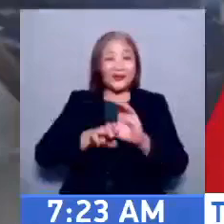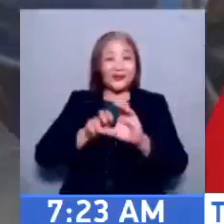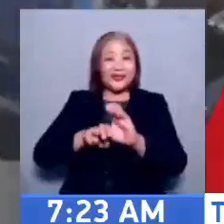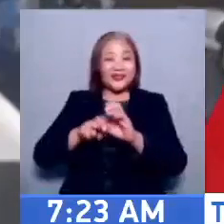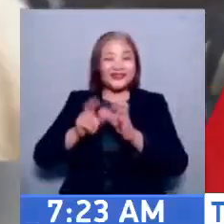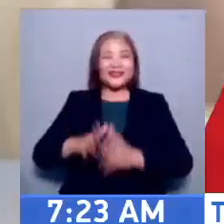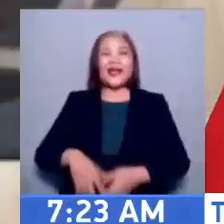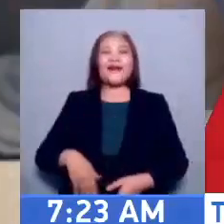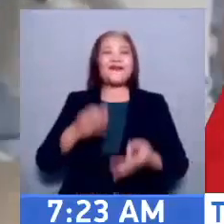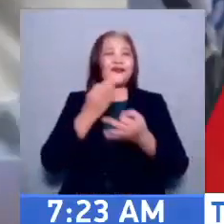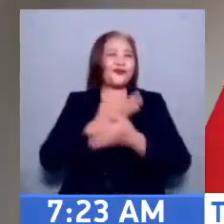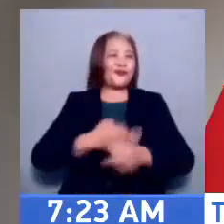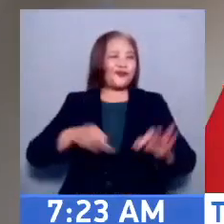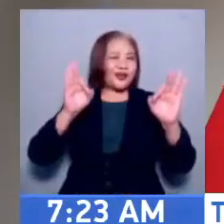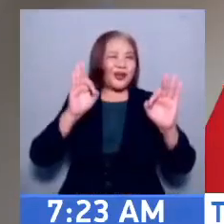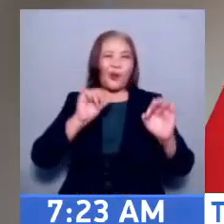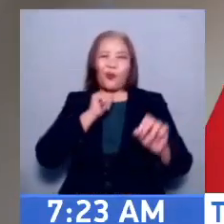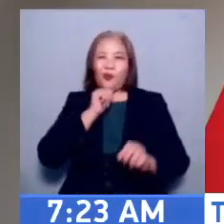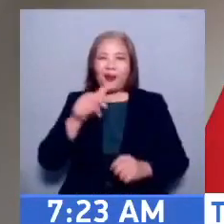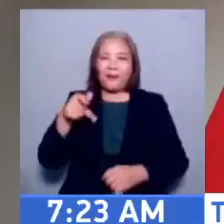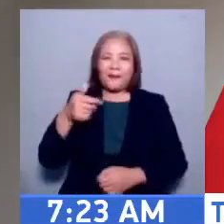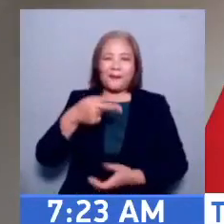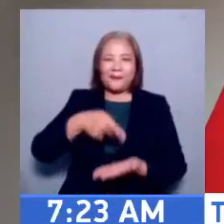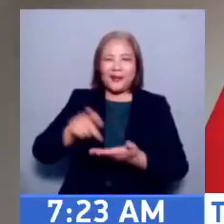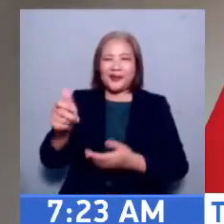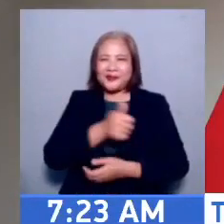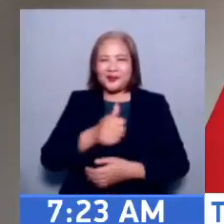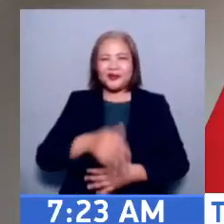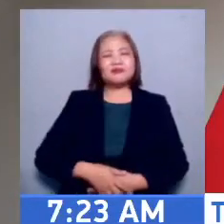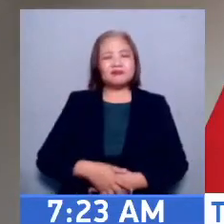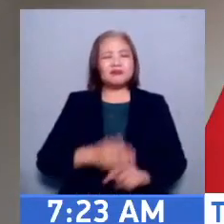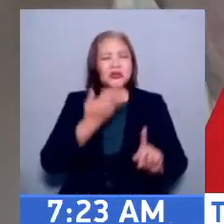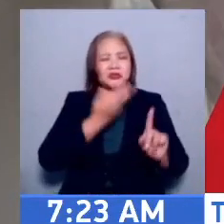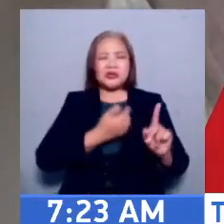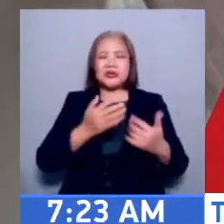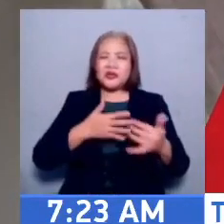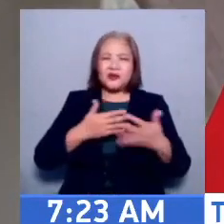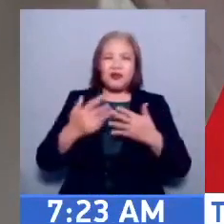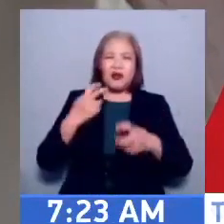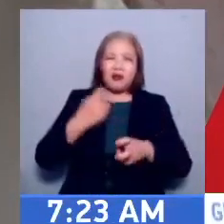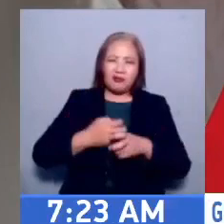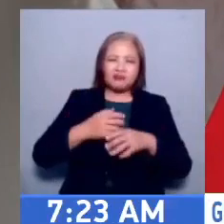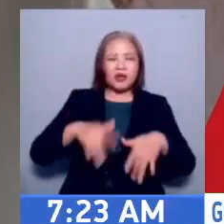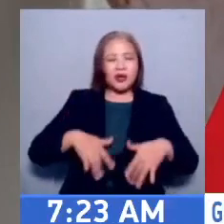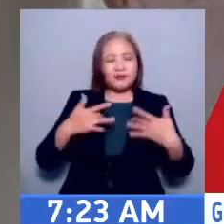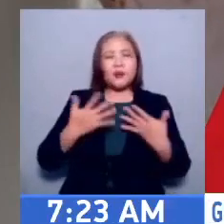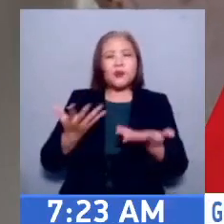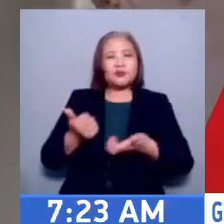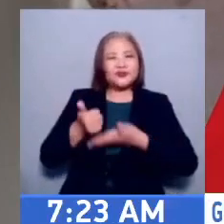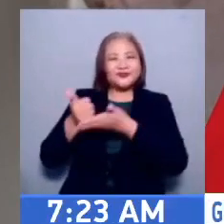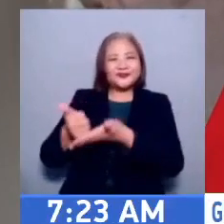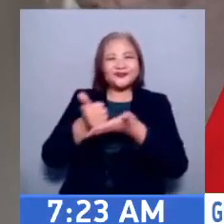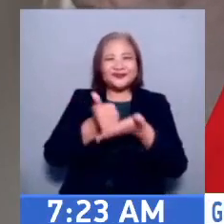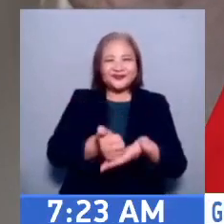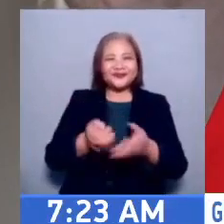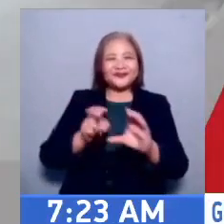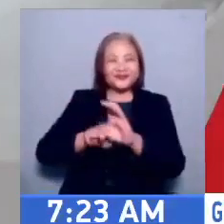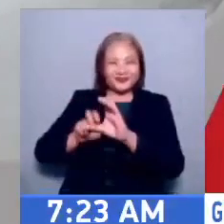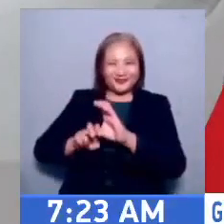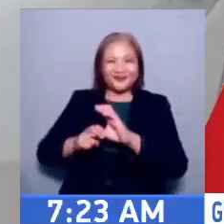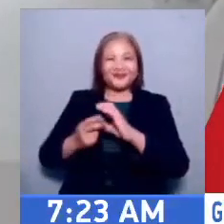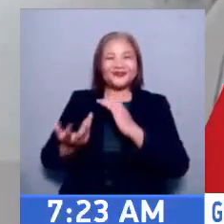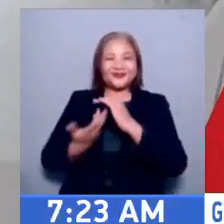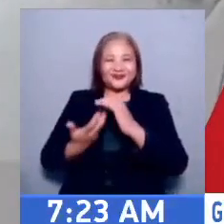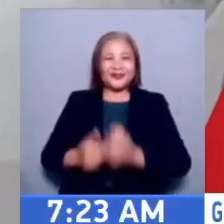sakay. Sabi ni Mang Ronald, kahit hirap siya sa buhay, gusto pa rin niyang makatulong sa mga pasahero. Nasa 30 pasahero ang naisakay